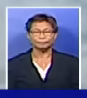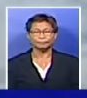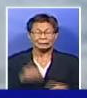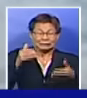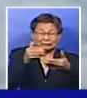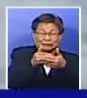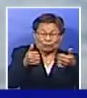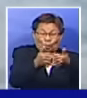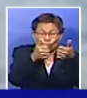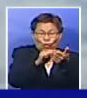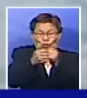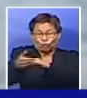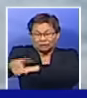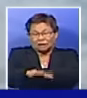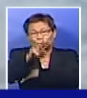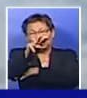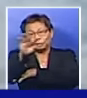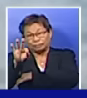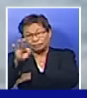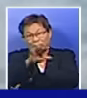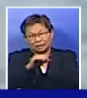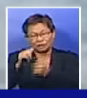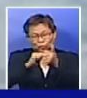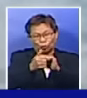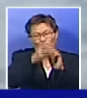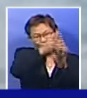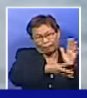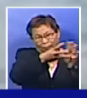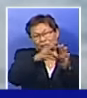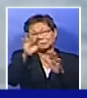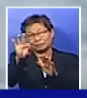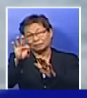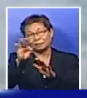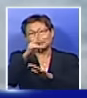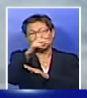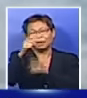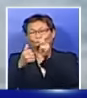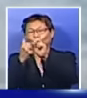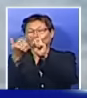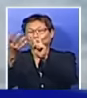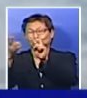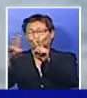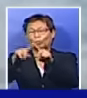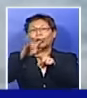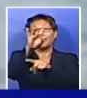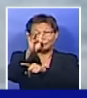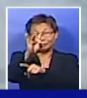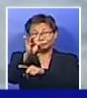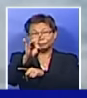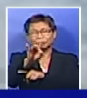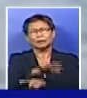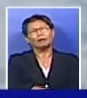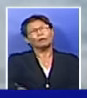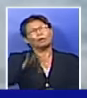menjelang theasha sukan c ke-29 dan sukan para ASEAN kees9 KL 2017 ogos depan